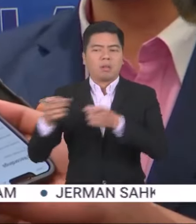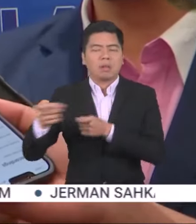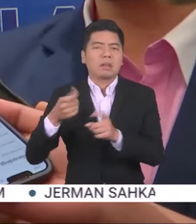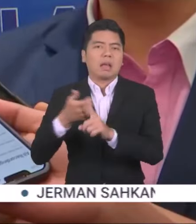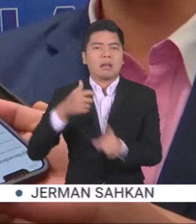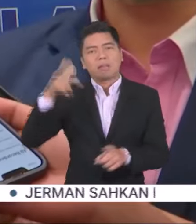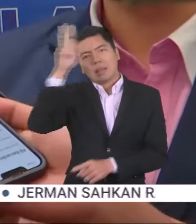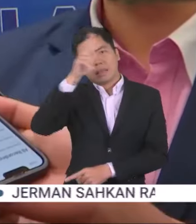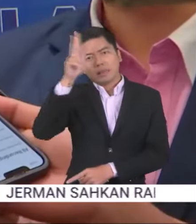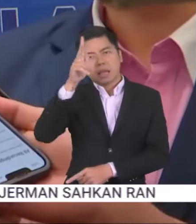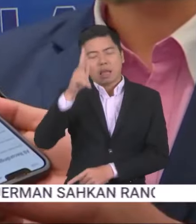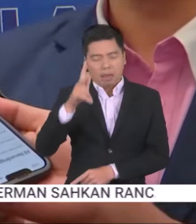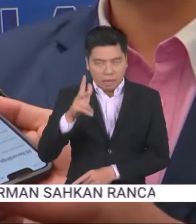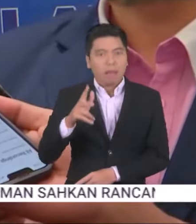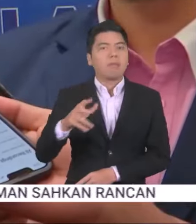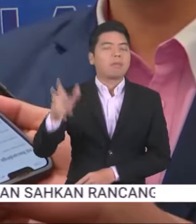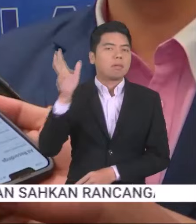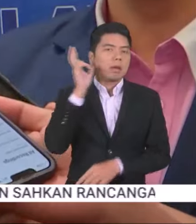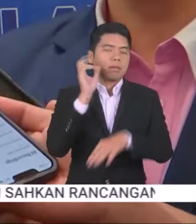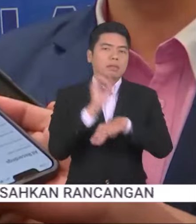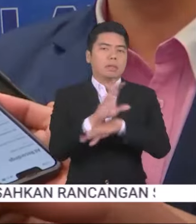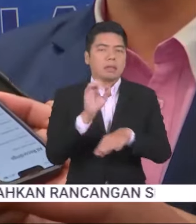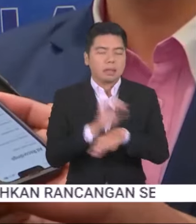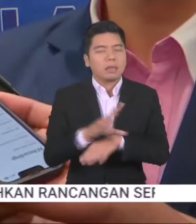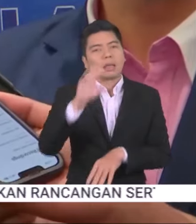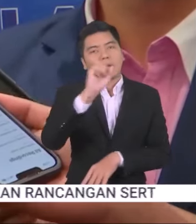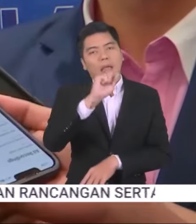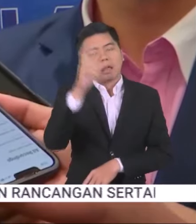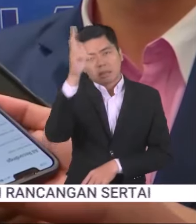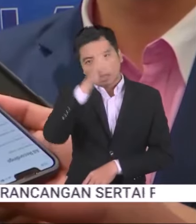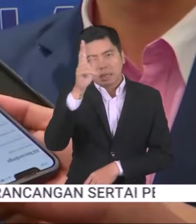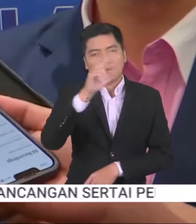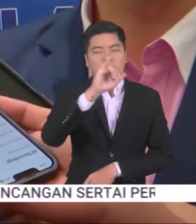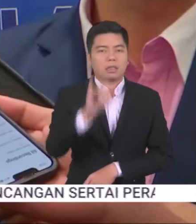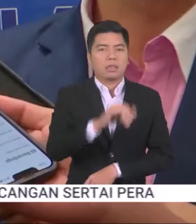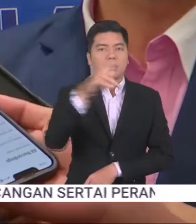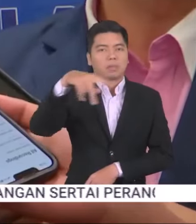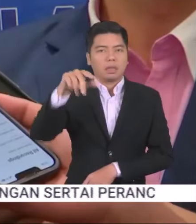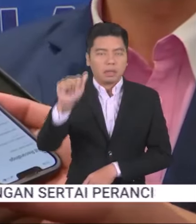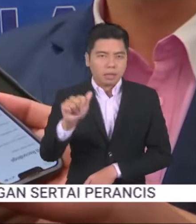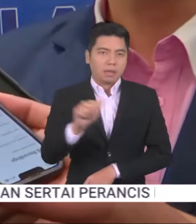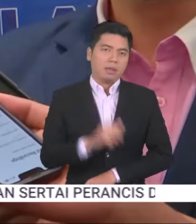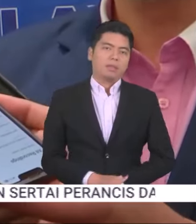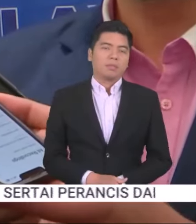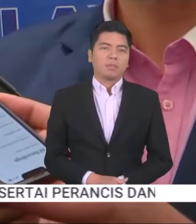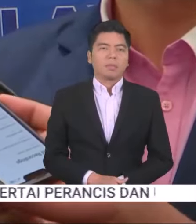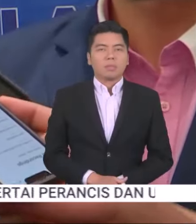So dengarlah nasihat JPA, ikut nasihat JPA. Jabatan Perkhidmatan Awam.